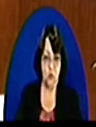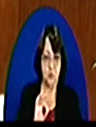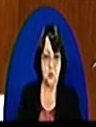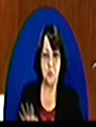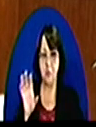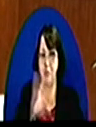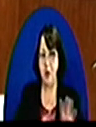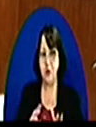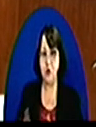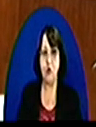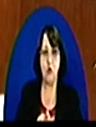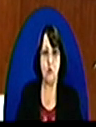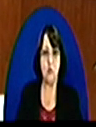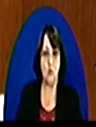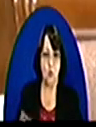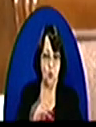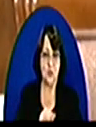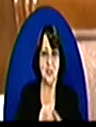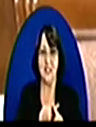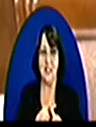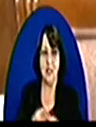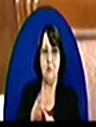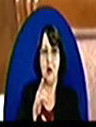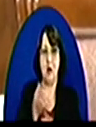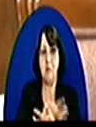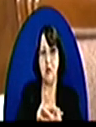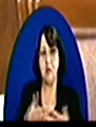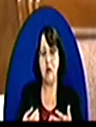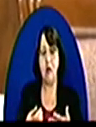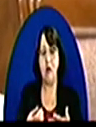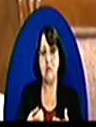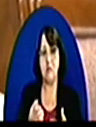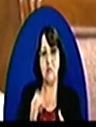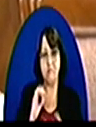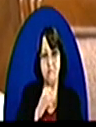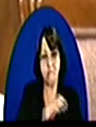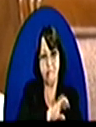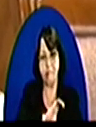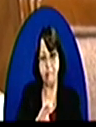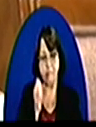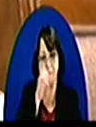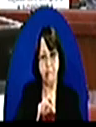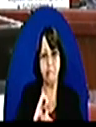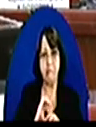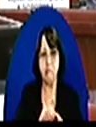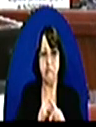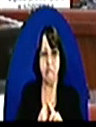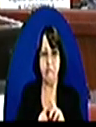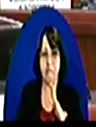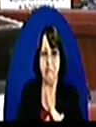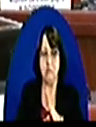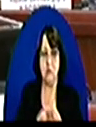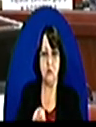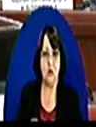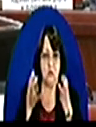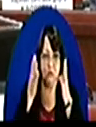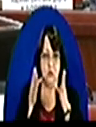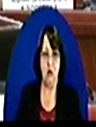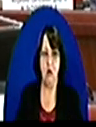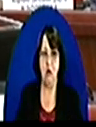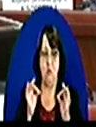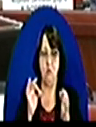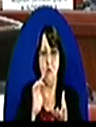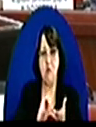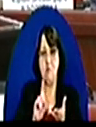нөхцөл байдлаас хамаарч улсын хилээр бараа бүтээгдэхүүн тээвэрлэлтийг хязгаарлсан шийдвэрийг гаргаагүй. Цаашид экспортын хэмжээг